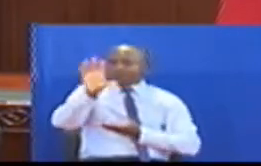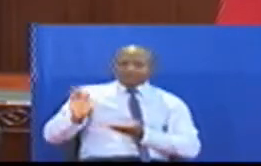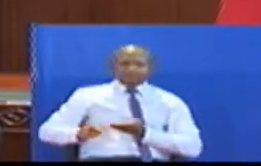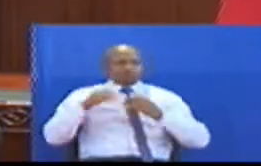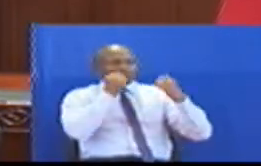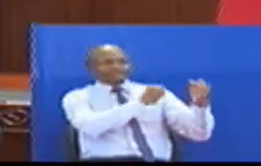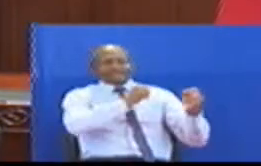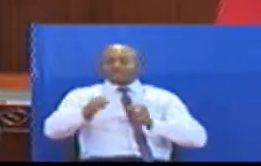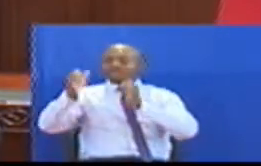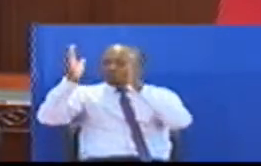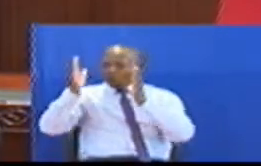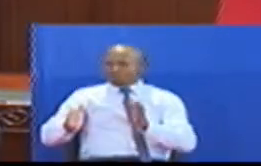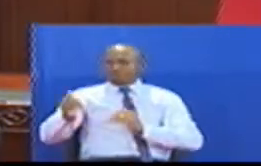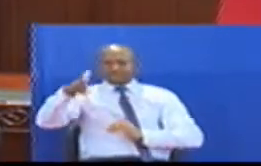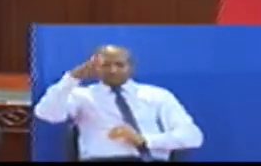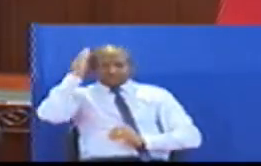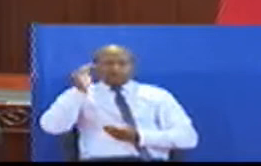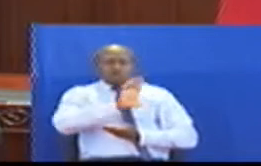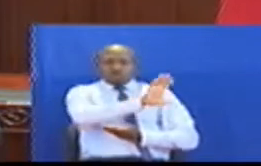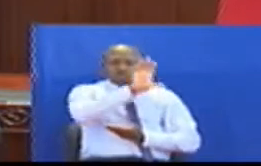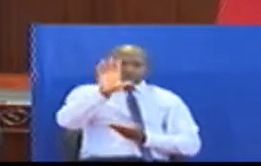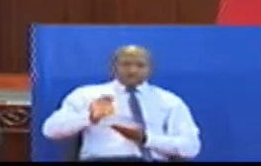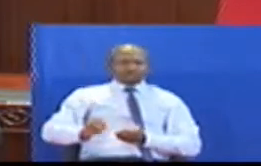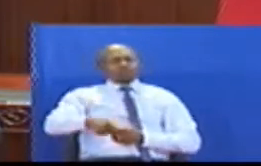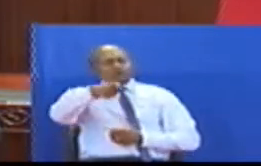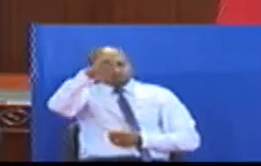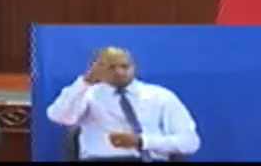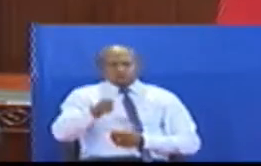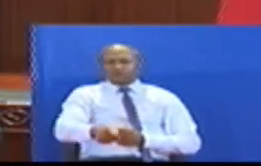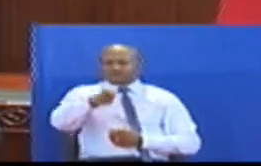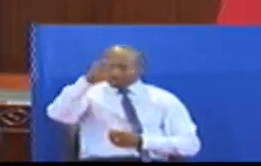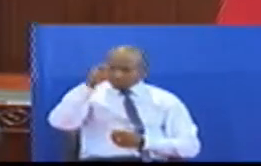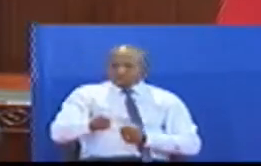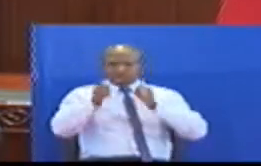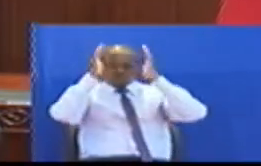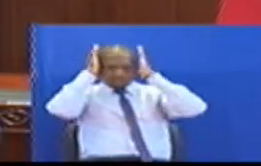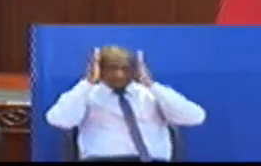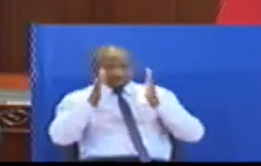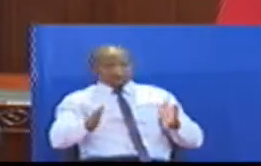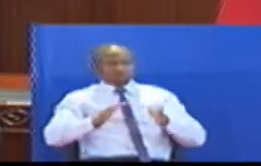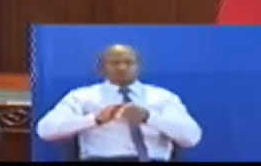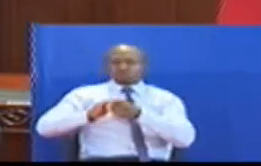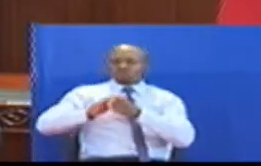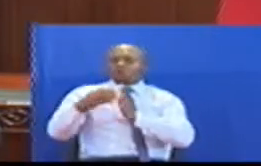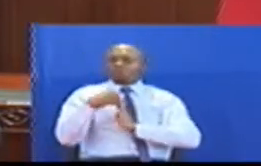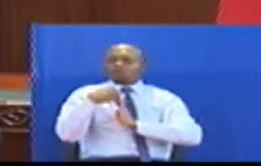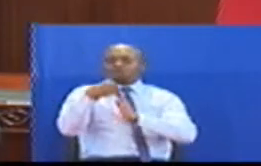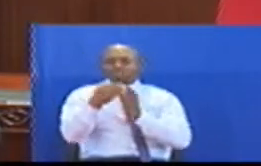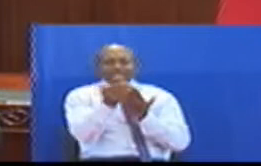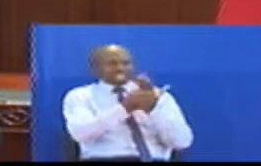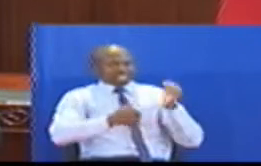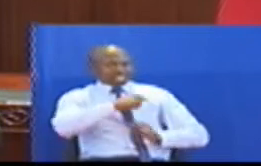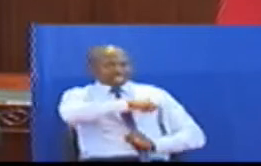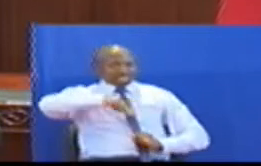serikali kwa ujumla wao. Tunawapa pongezi kubwa sana kwa weledi ambao wameutumia katika kuiongoza nchi